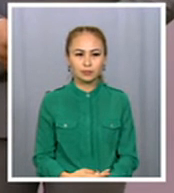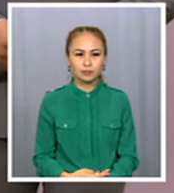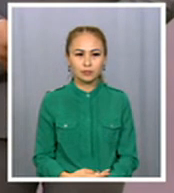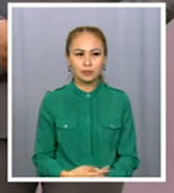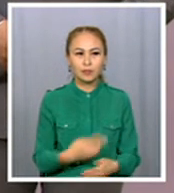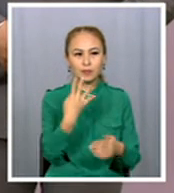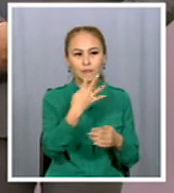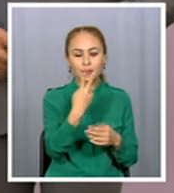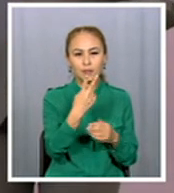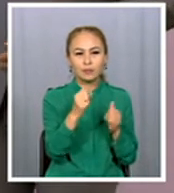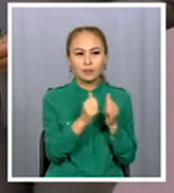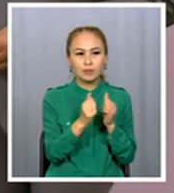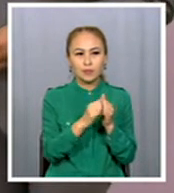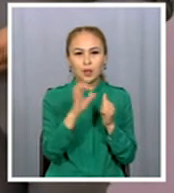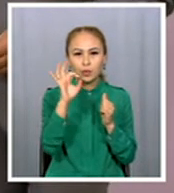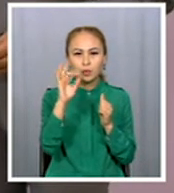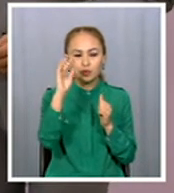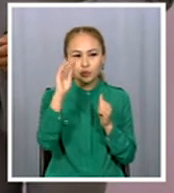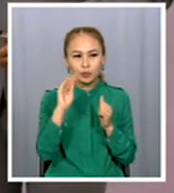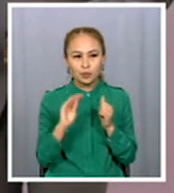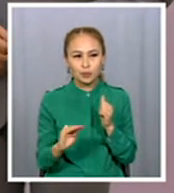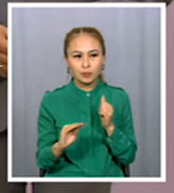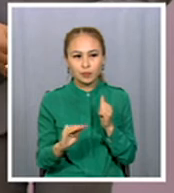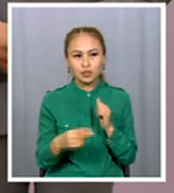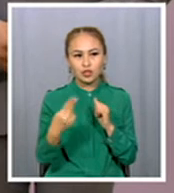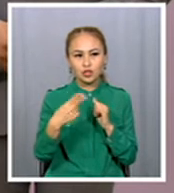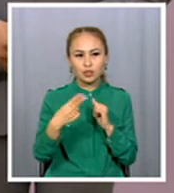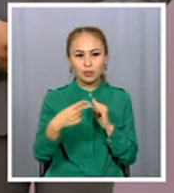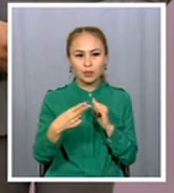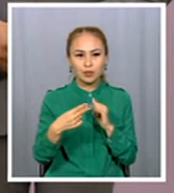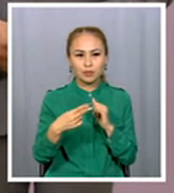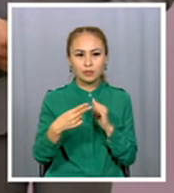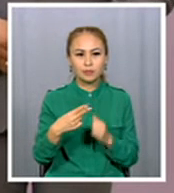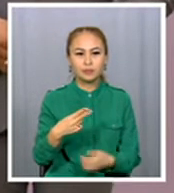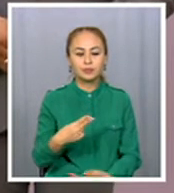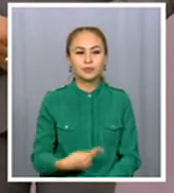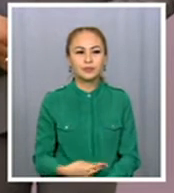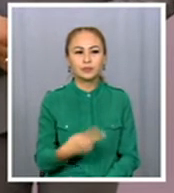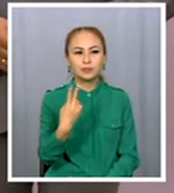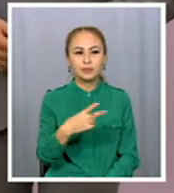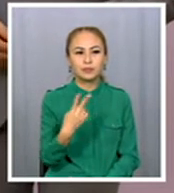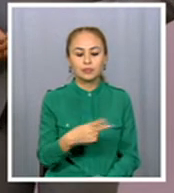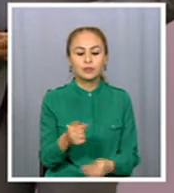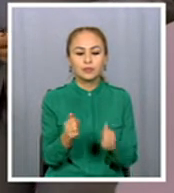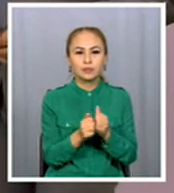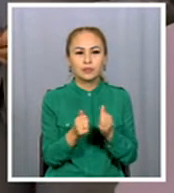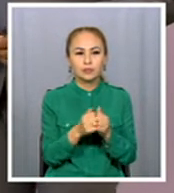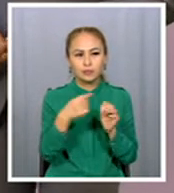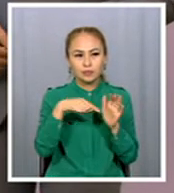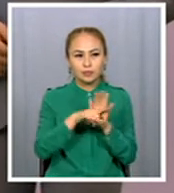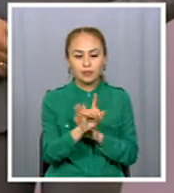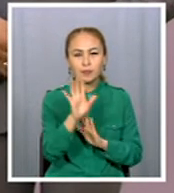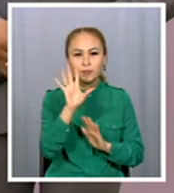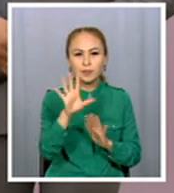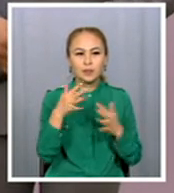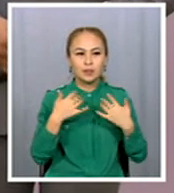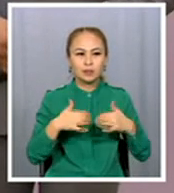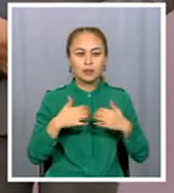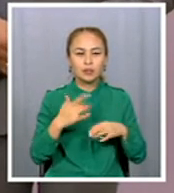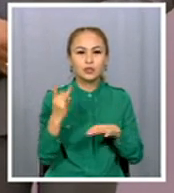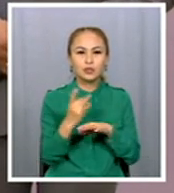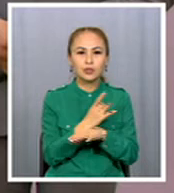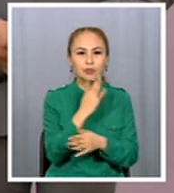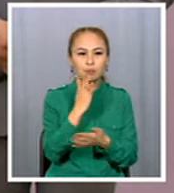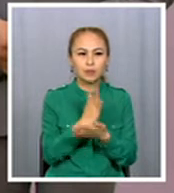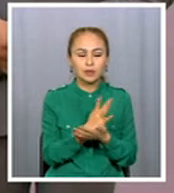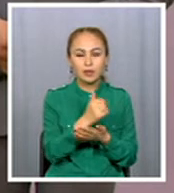жанына 0-ді түсіреміз. 20 саны пайда болды. 20 санның құрамында 5 саны неше рет